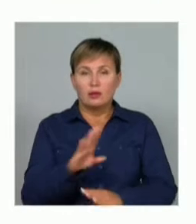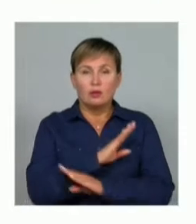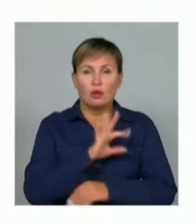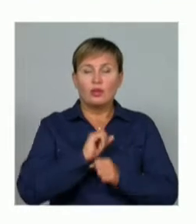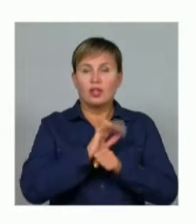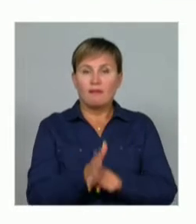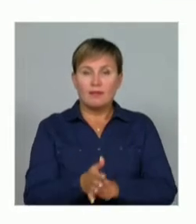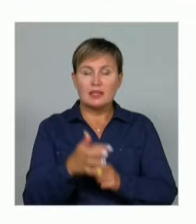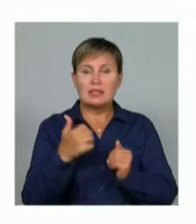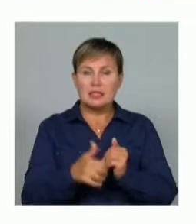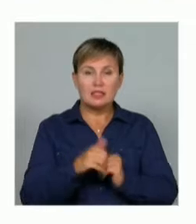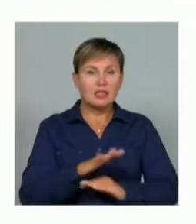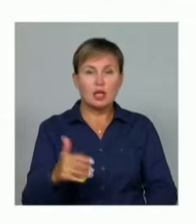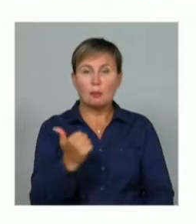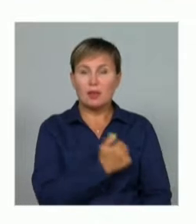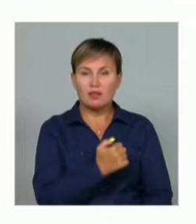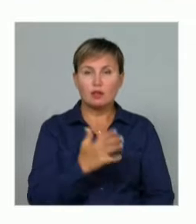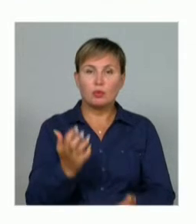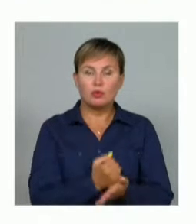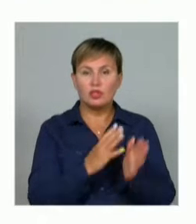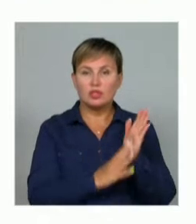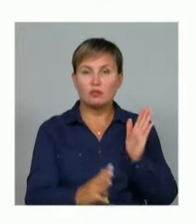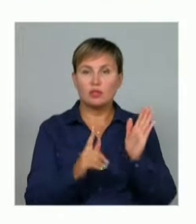COVID-19 среди непривитых составил